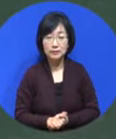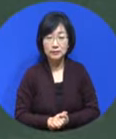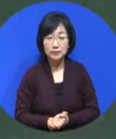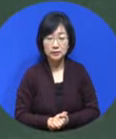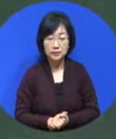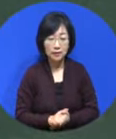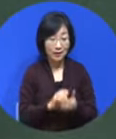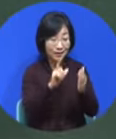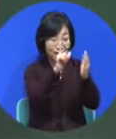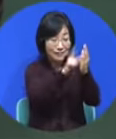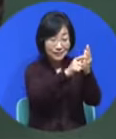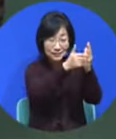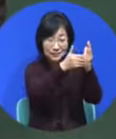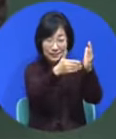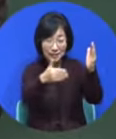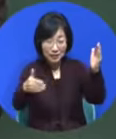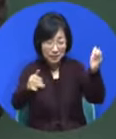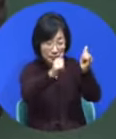복음